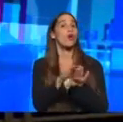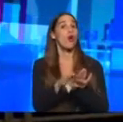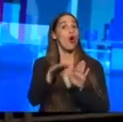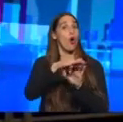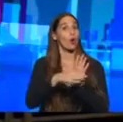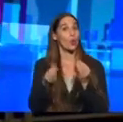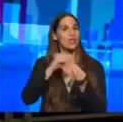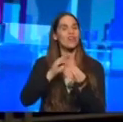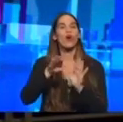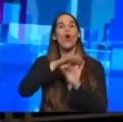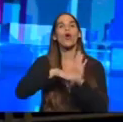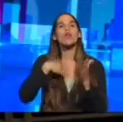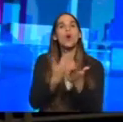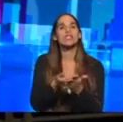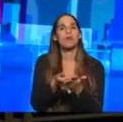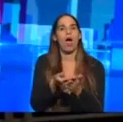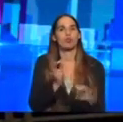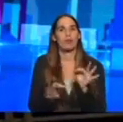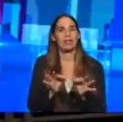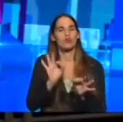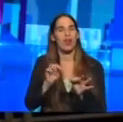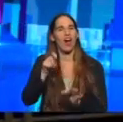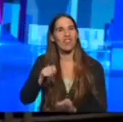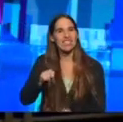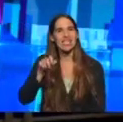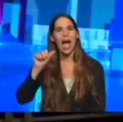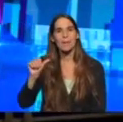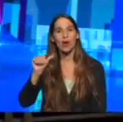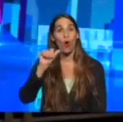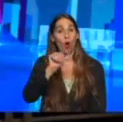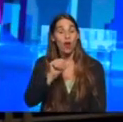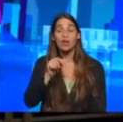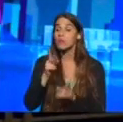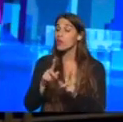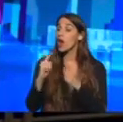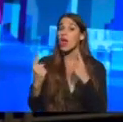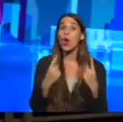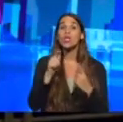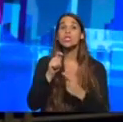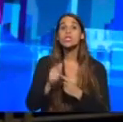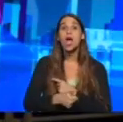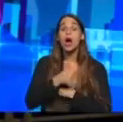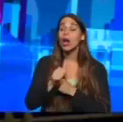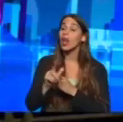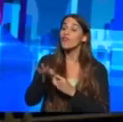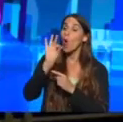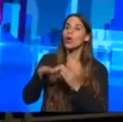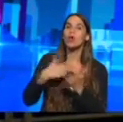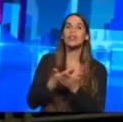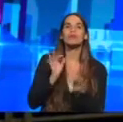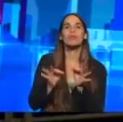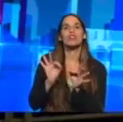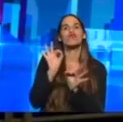הוא חוק היועצים המשפטיים של חבר הכנסת אמיר אוחנה, שבעצם מאפשר לכל שר לבחור בעצמו את היועץ המשפטי